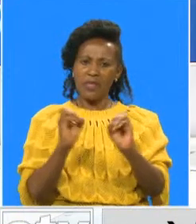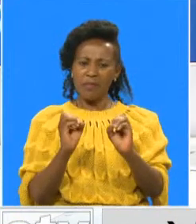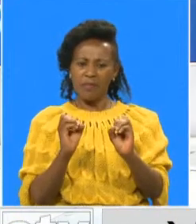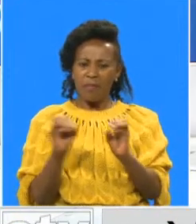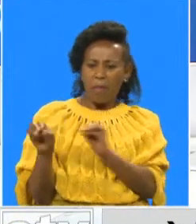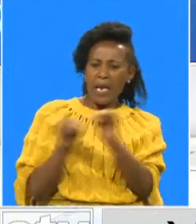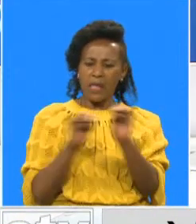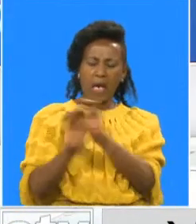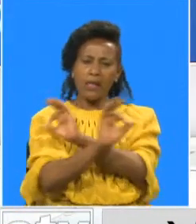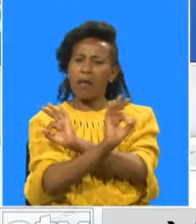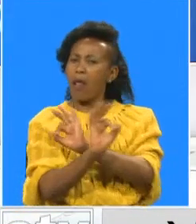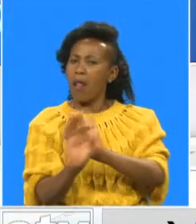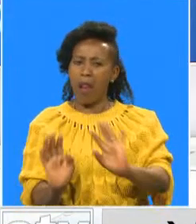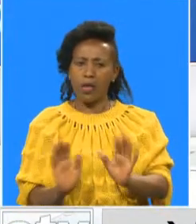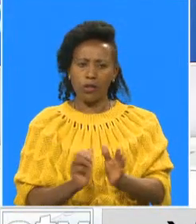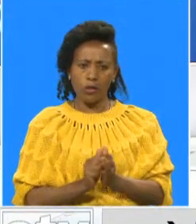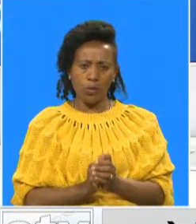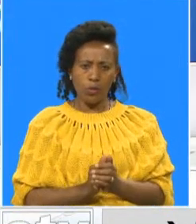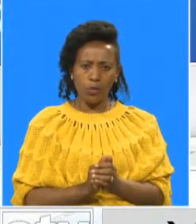መፈናፈኛ የሌላቸው